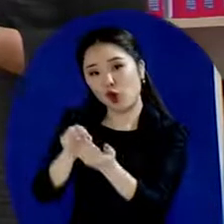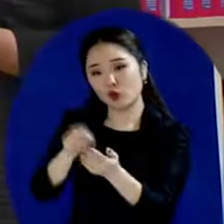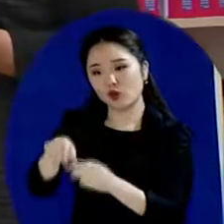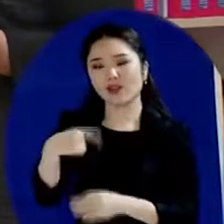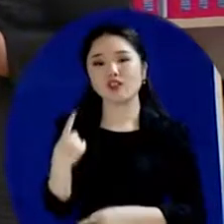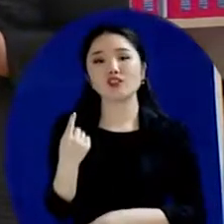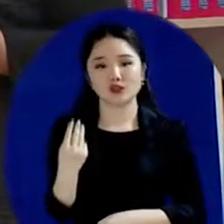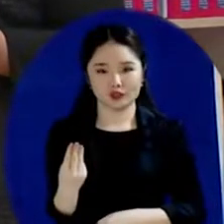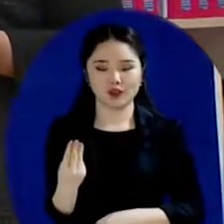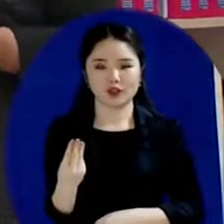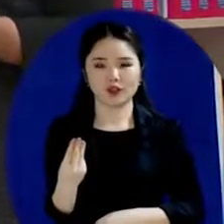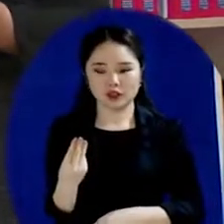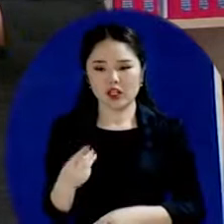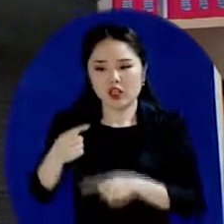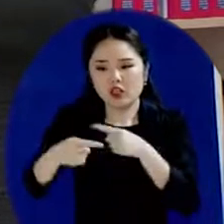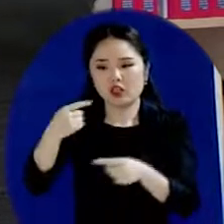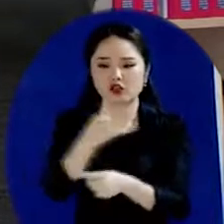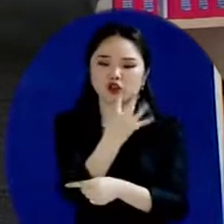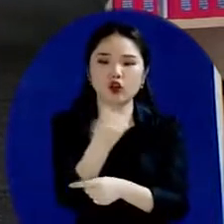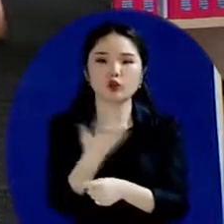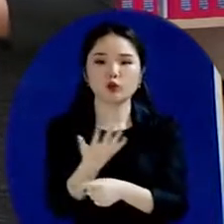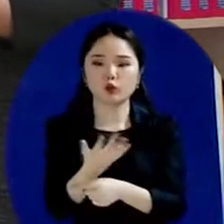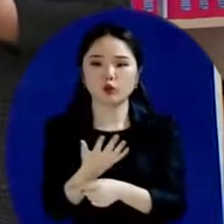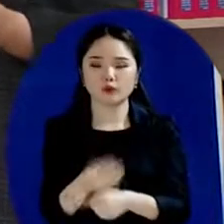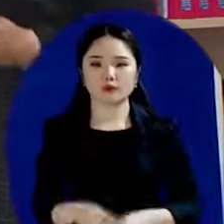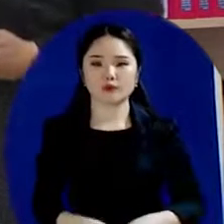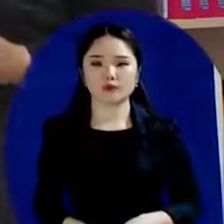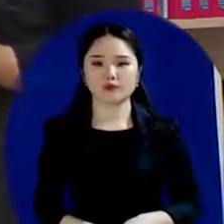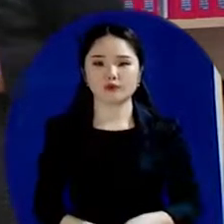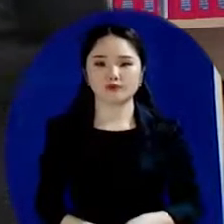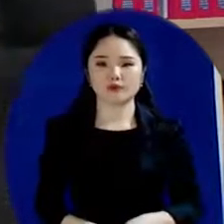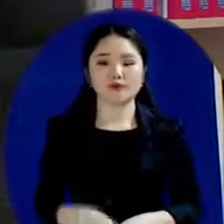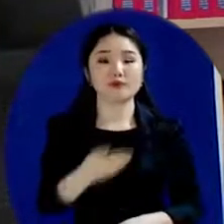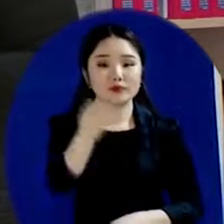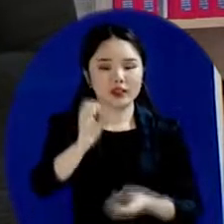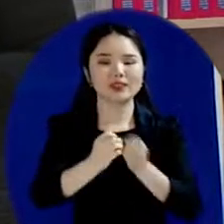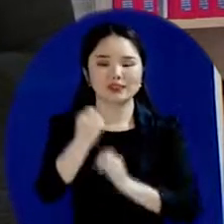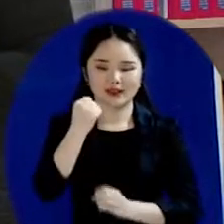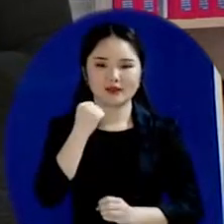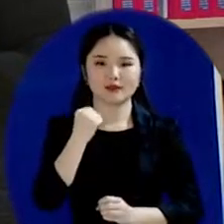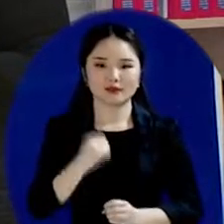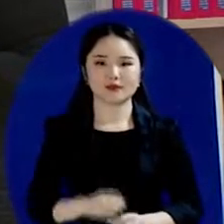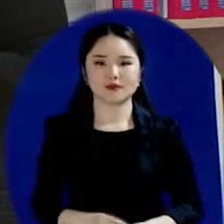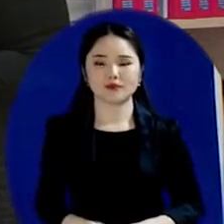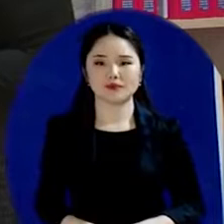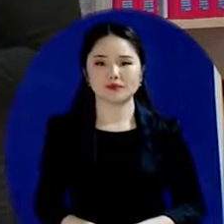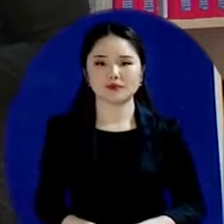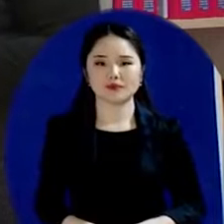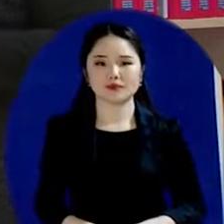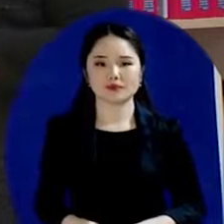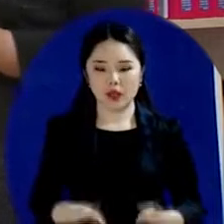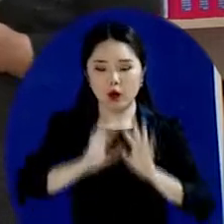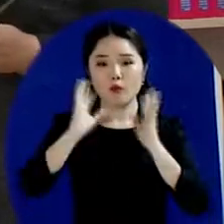болохоор 1 ширхэг хитээр олон байна хөхтөдэй. Яаж болох лээ? Энийг та нар олж чадна. За